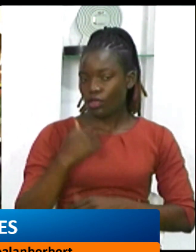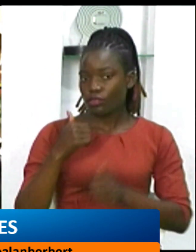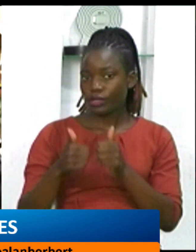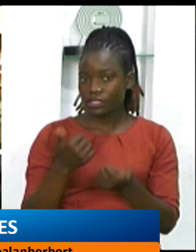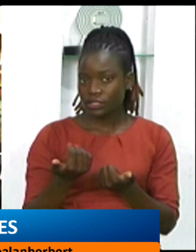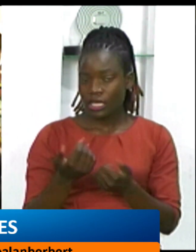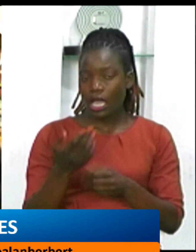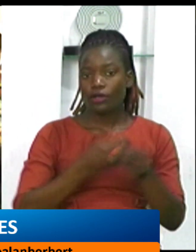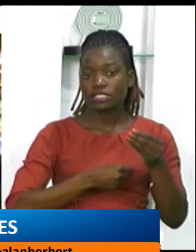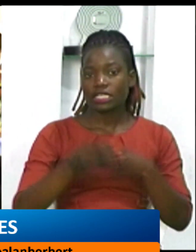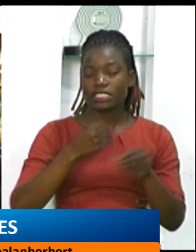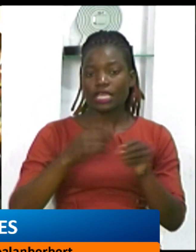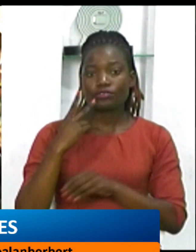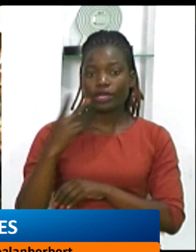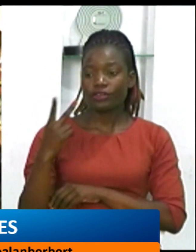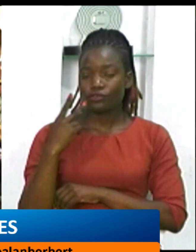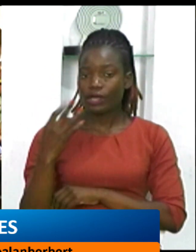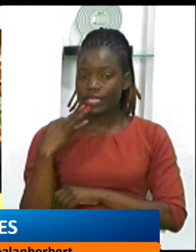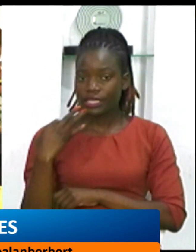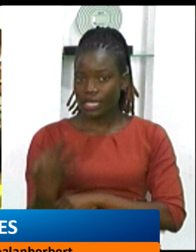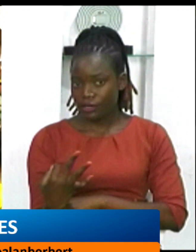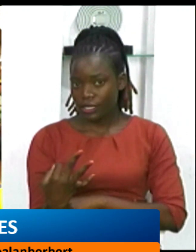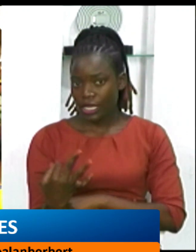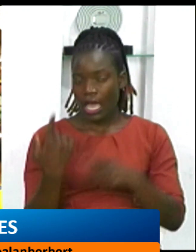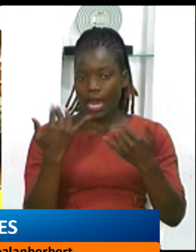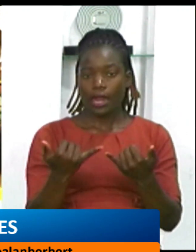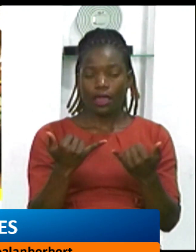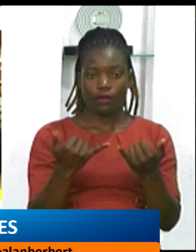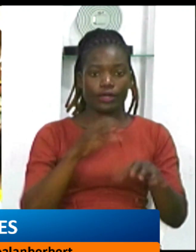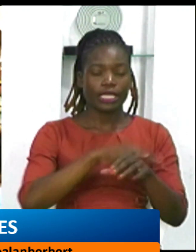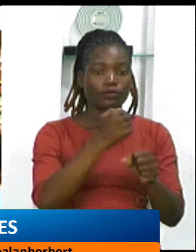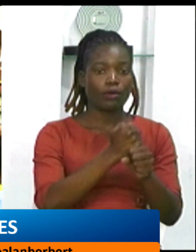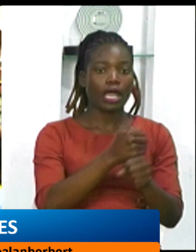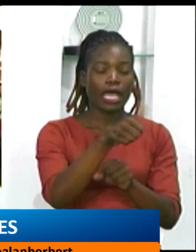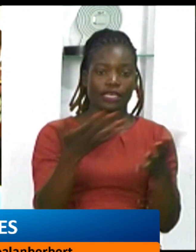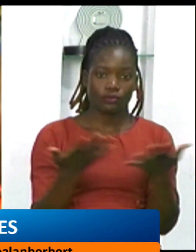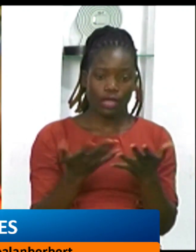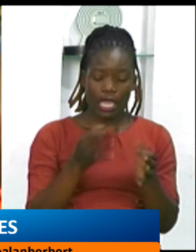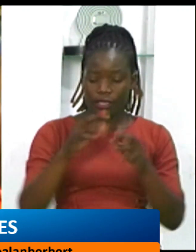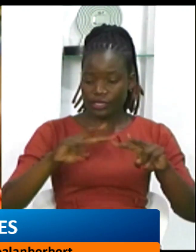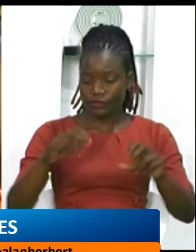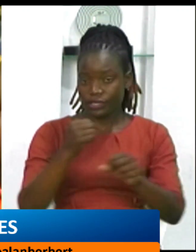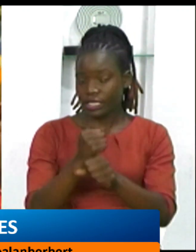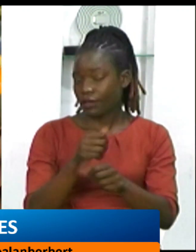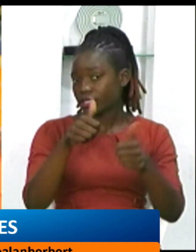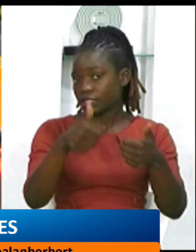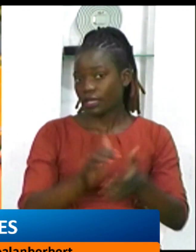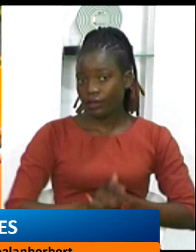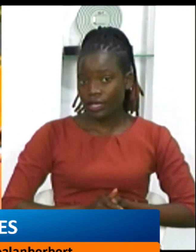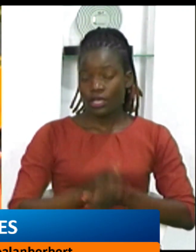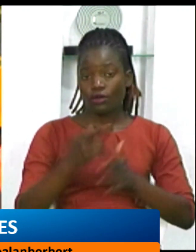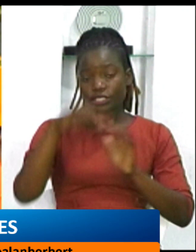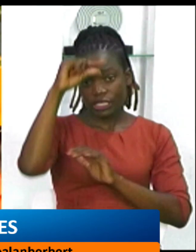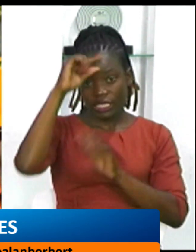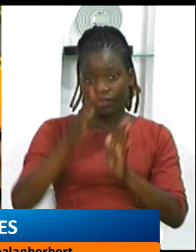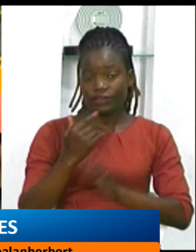nauzanga 200 300. Sasa mimi nitatoa kazi nyingine wapi? Kama natutafutia kazi ni sawa. Ile kitu yenye governor amesema,